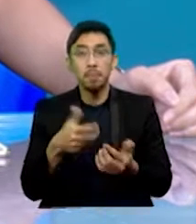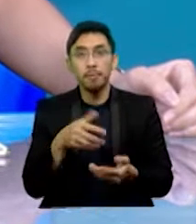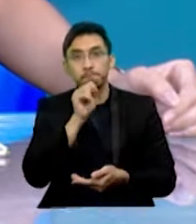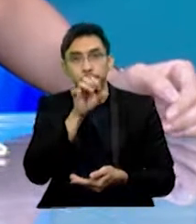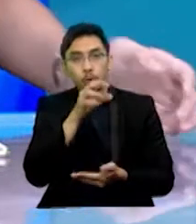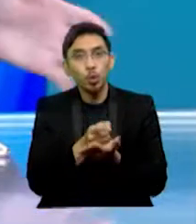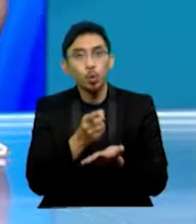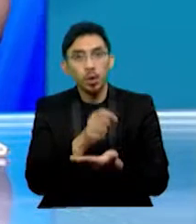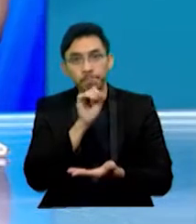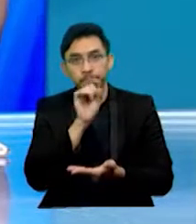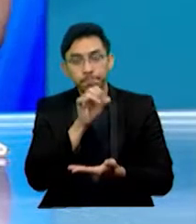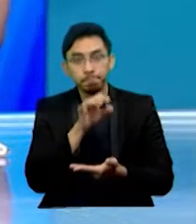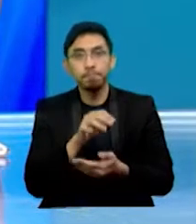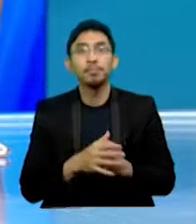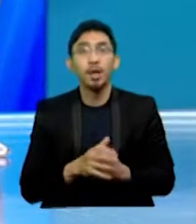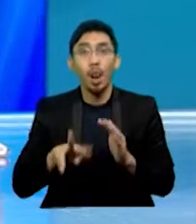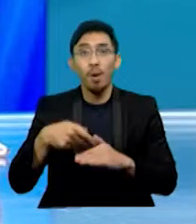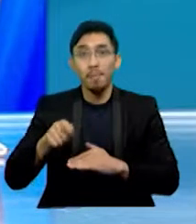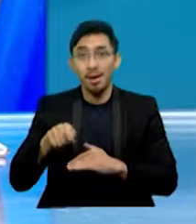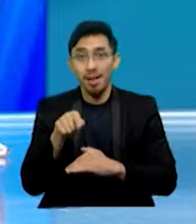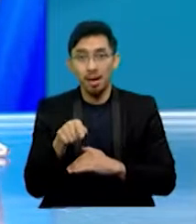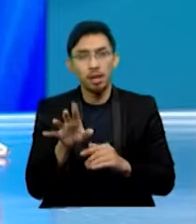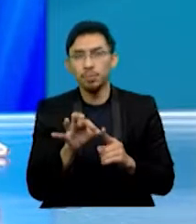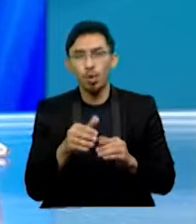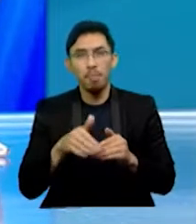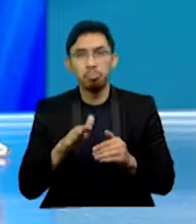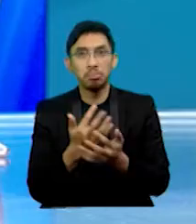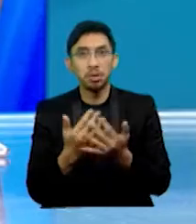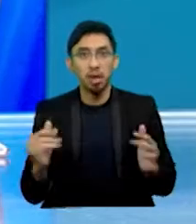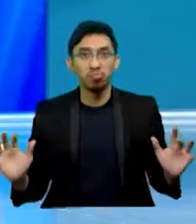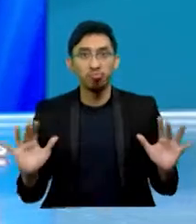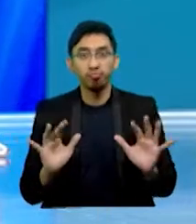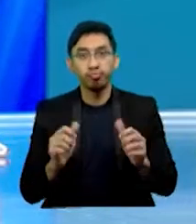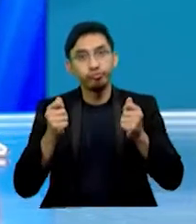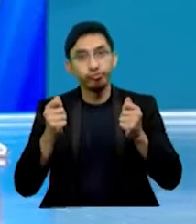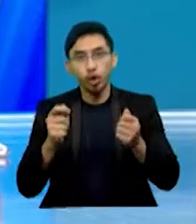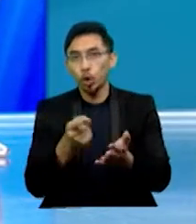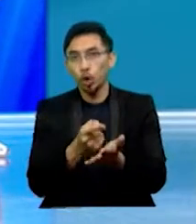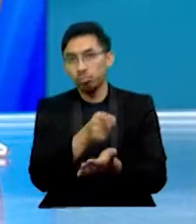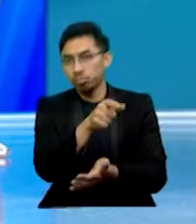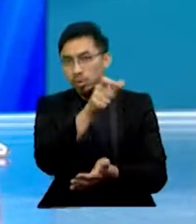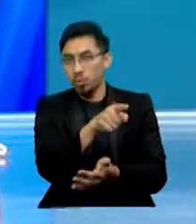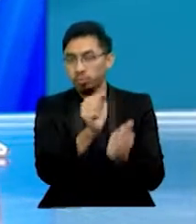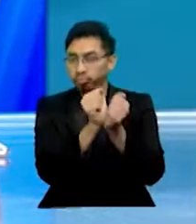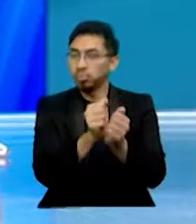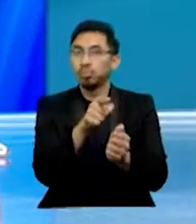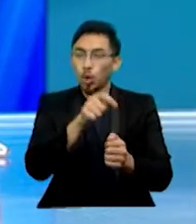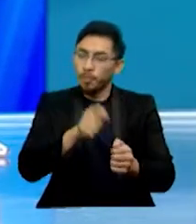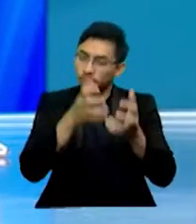pembacaan tuntutan. Di luar Pengadilan Negeri, puluhan massa menggelar aksi damai menuntut terdakwa dihukum seberat-beratnya.